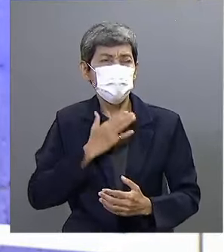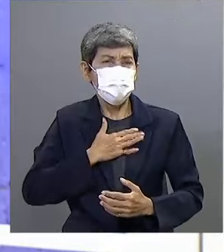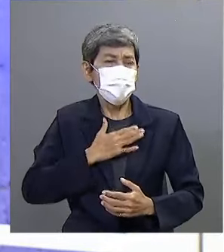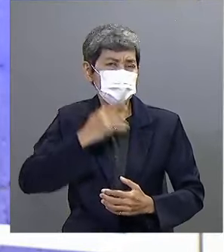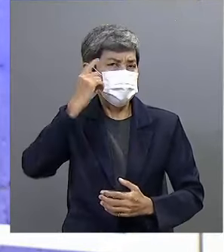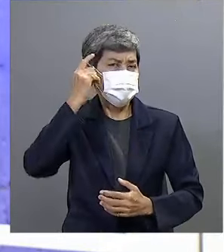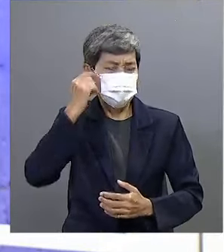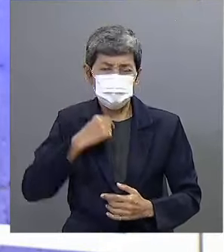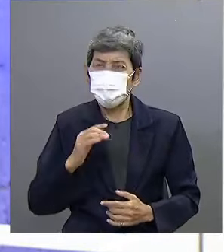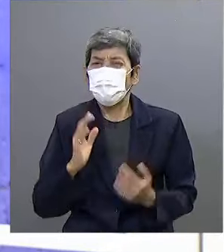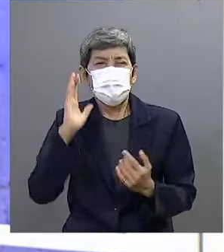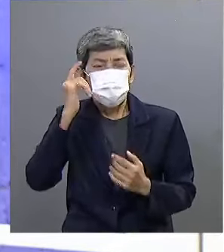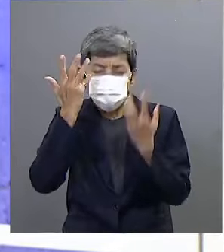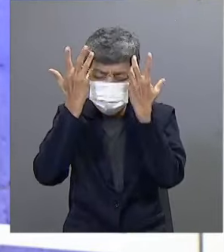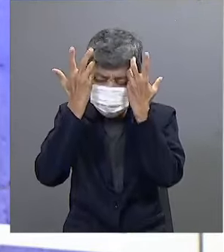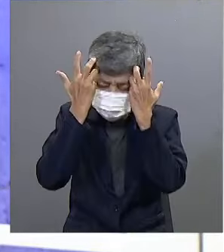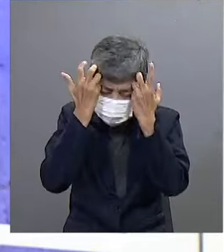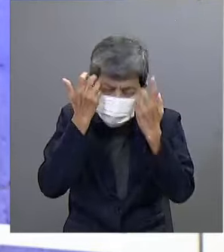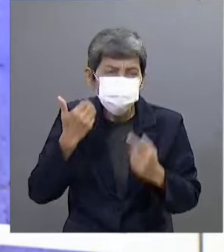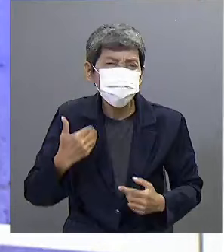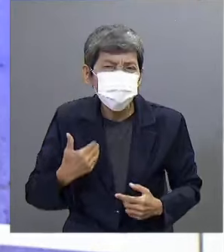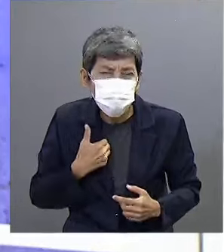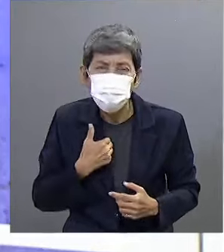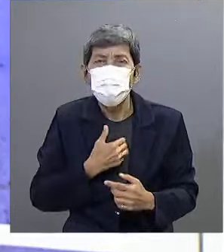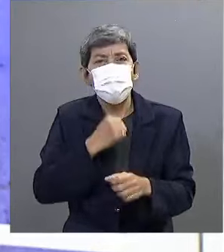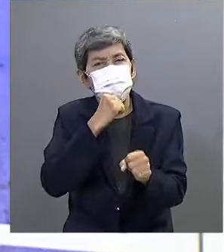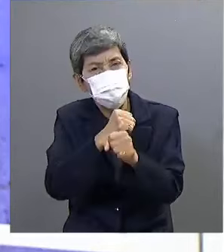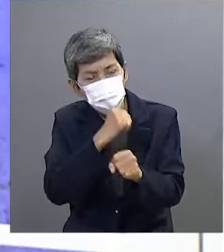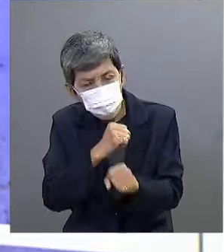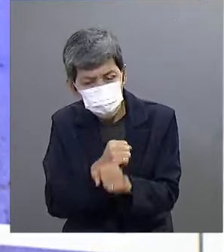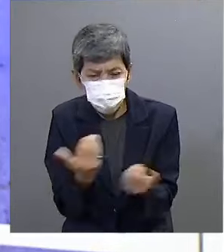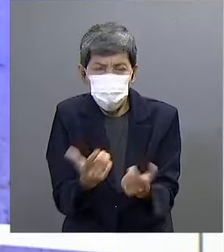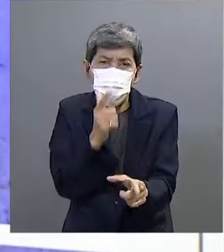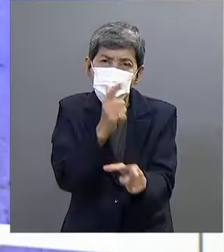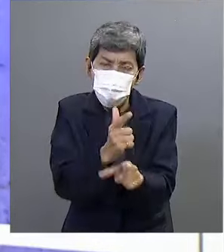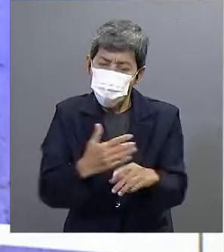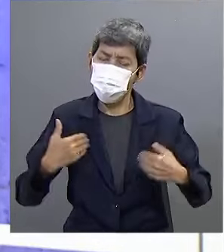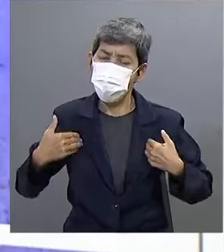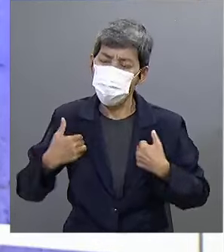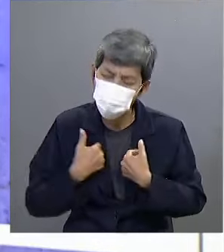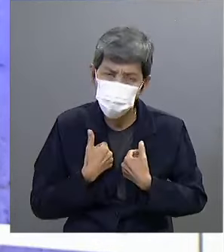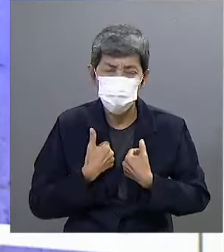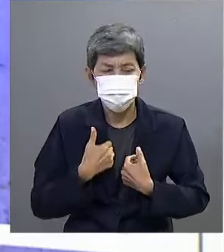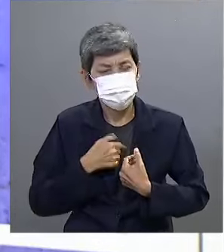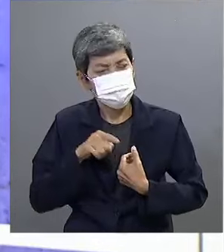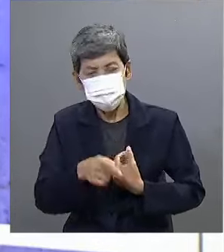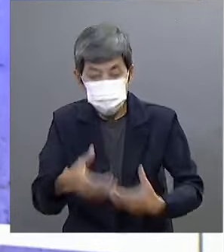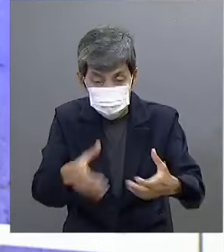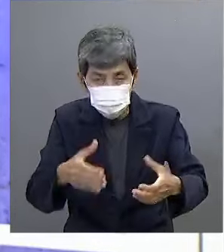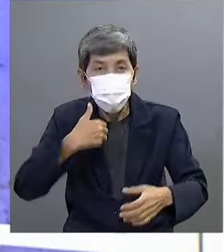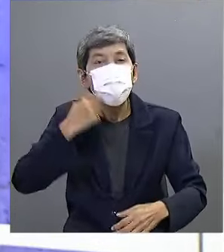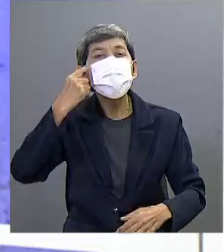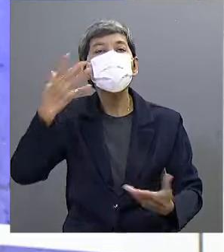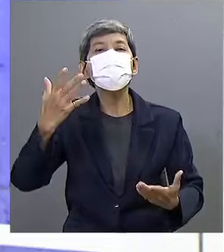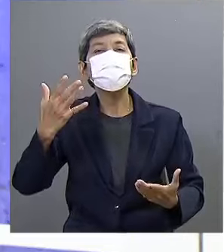ของพ่อแม่บางท่านบางคนเนาะไหนจะงานไหนต้องเลี้ยงลูกไหนจะความเหนื่อยนี่คือบางทีเราอาจจะไปลงกับเด็กโดยไม่รู้ตัวนะครับ